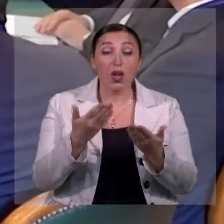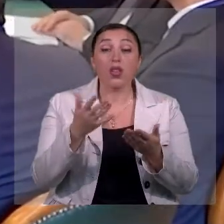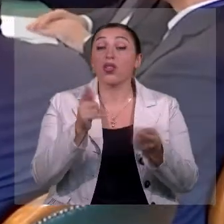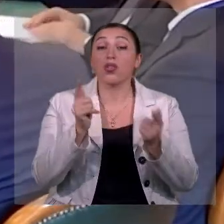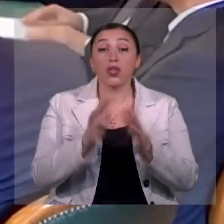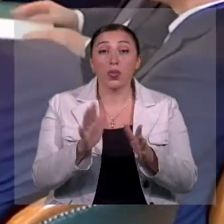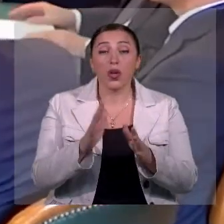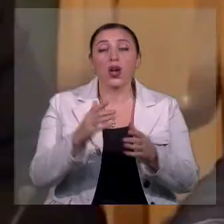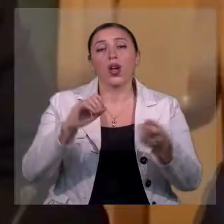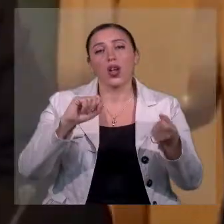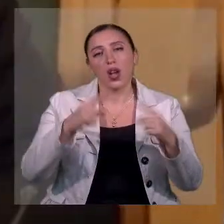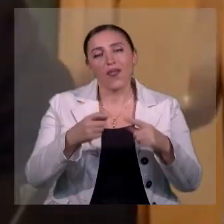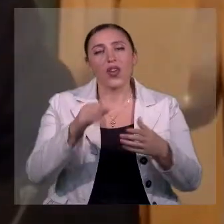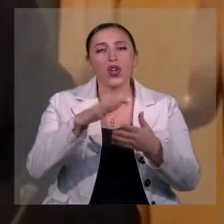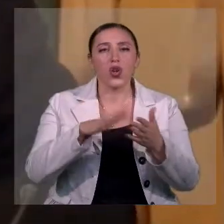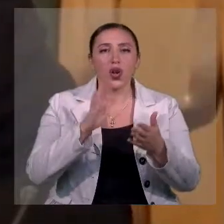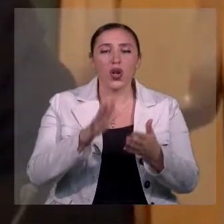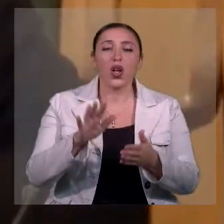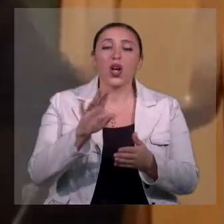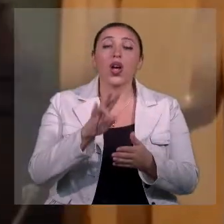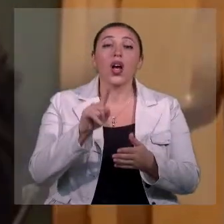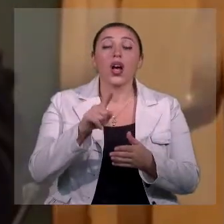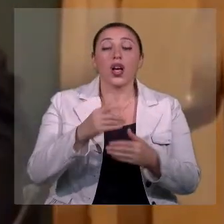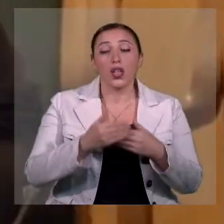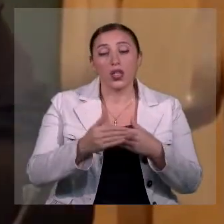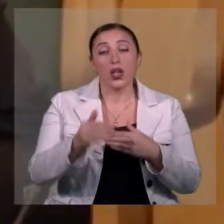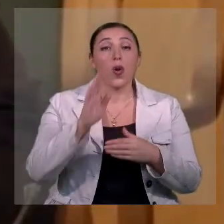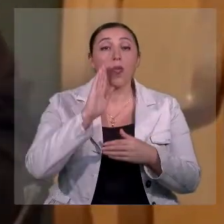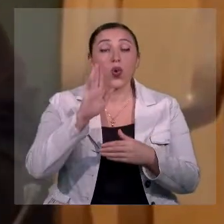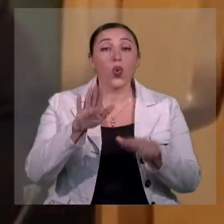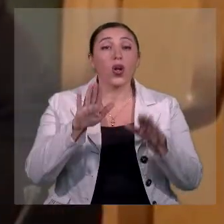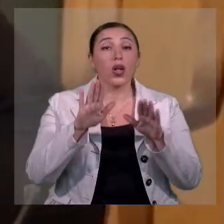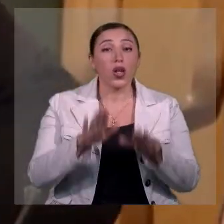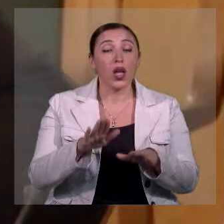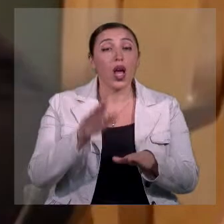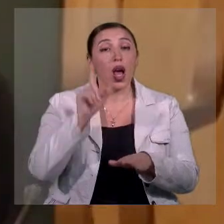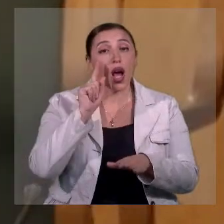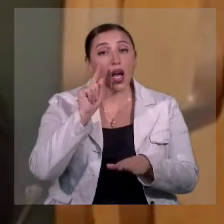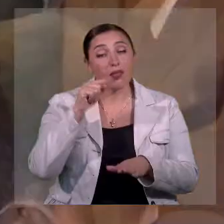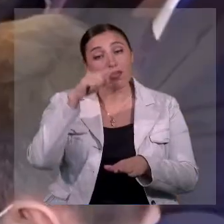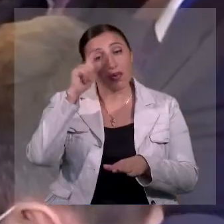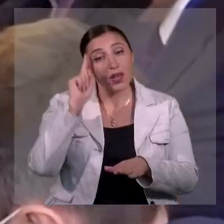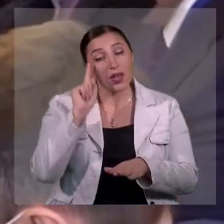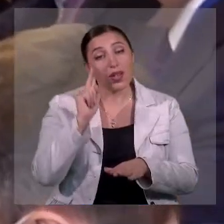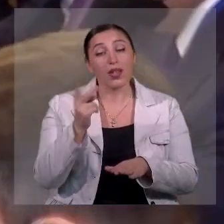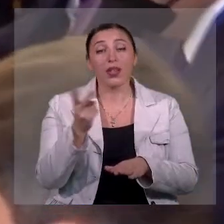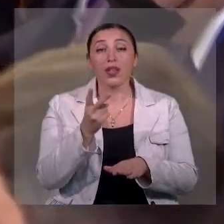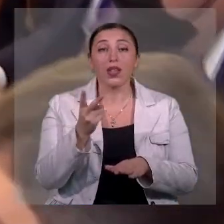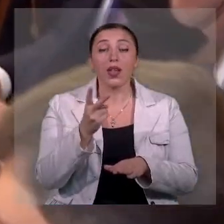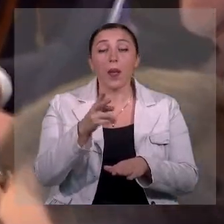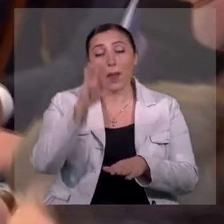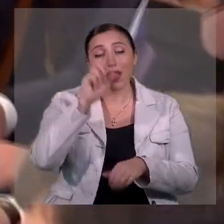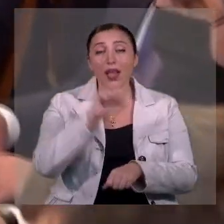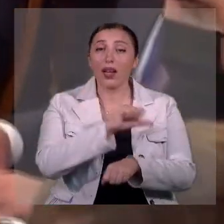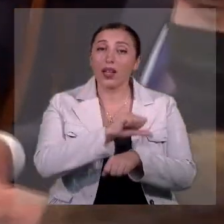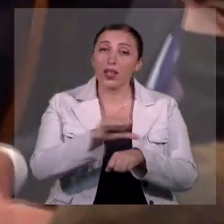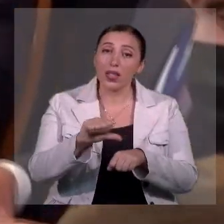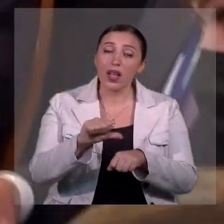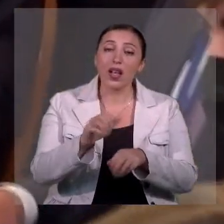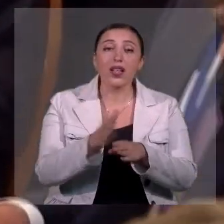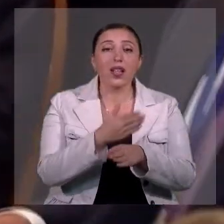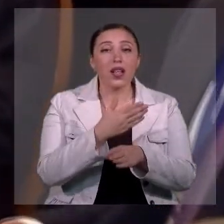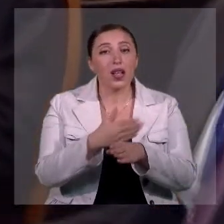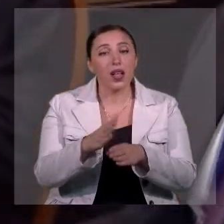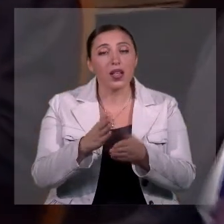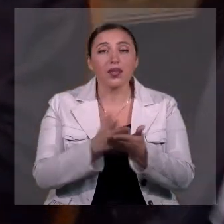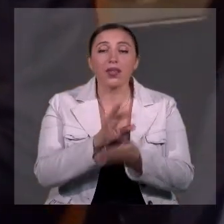կհասունանա։ Արդեն նոյեմբերի առաջին շաբաթվա ընթացքում էլ Բրյուսելում սպասվում է Հայաստանի եւ Ադրբեջանի միջև պետական սահմանի